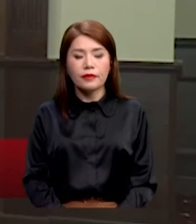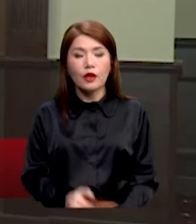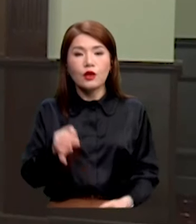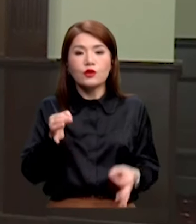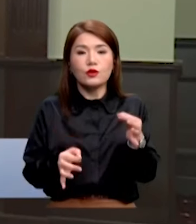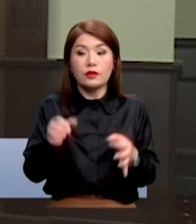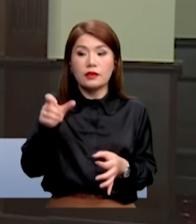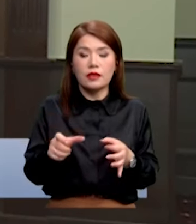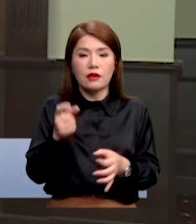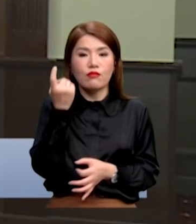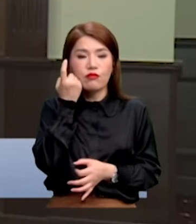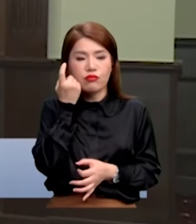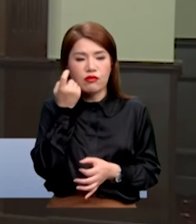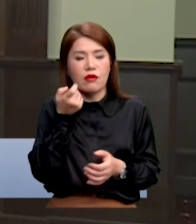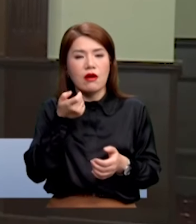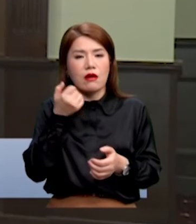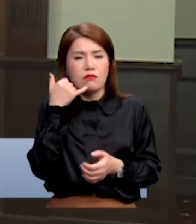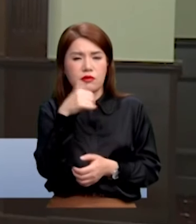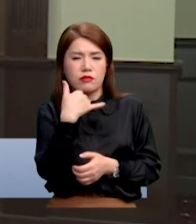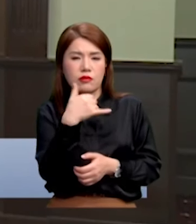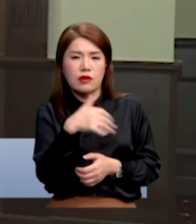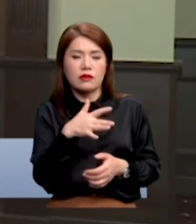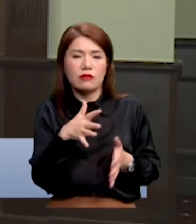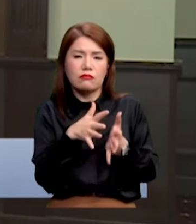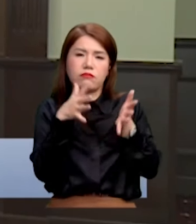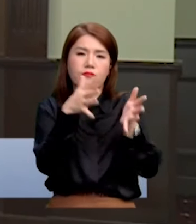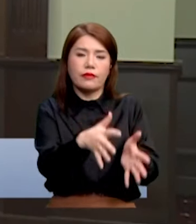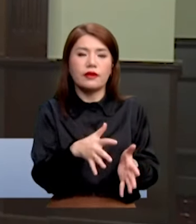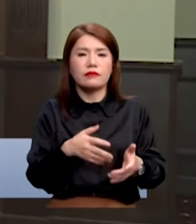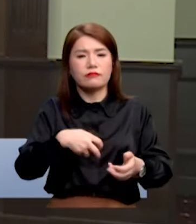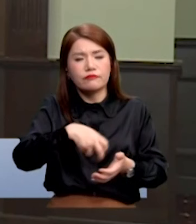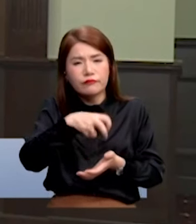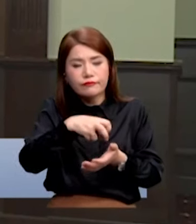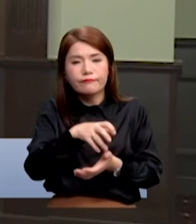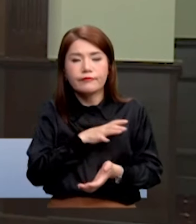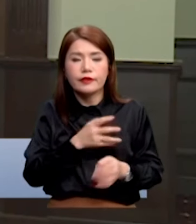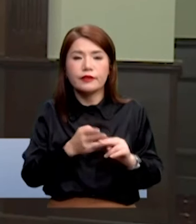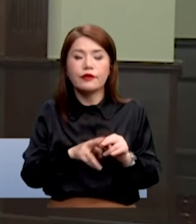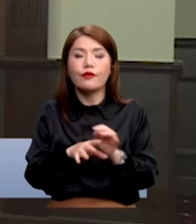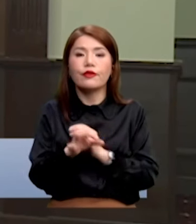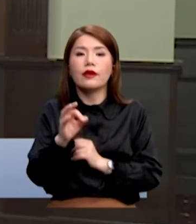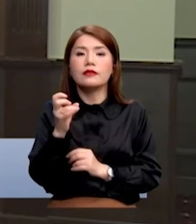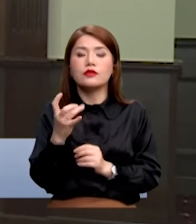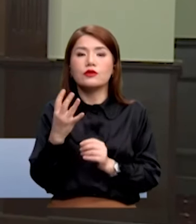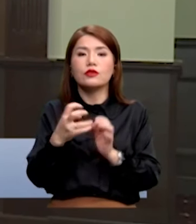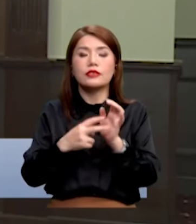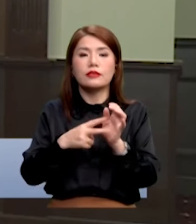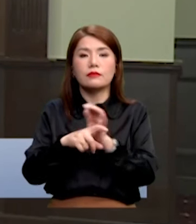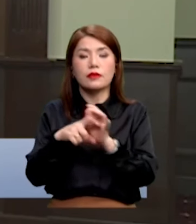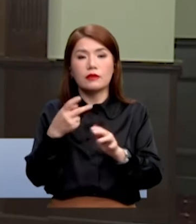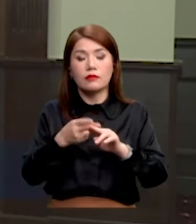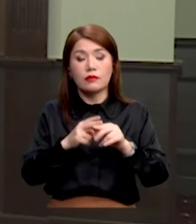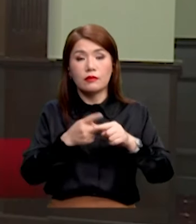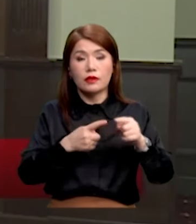Судьяның ұялы телефонына белгісіз номерден қоңыраулар мен қорқыту хабарламалары түскен. Қылмыстық кодексінің 407-ші бабының 1-ші бөлігі